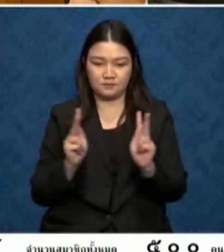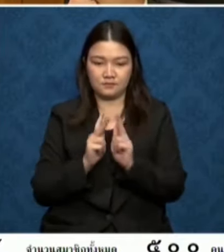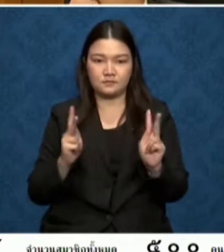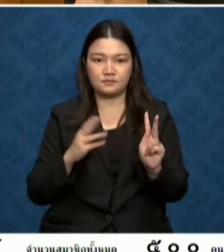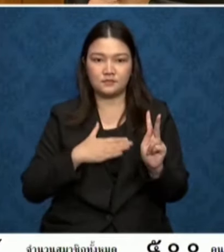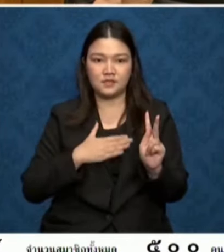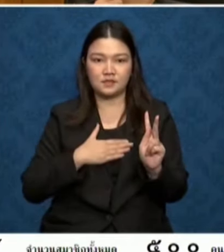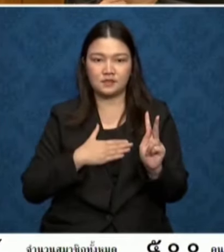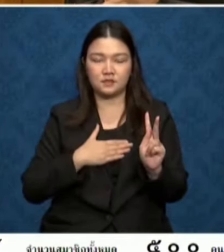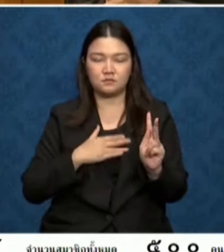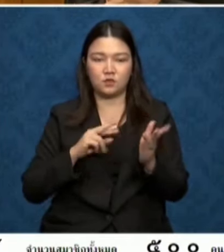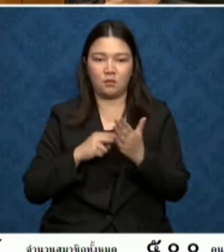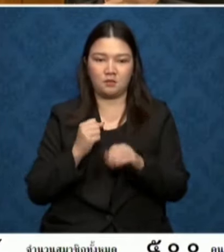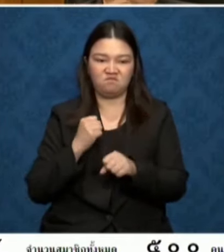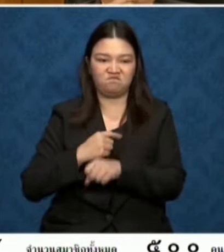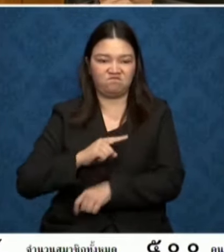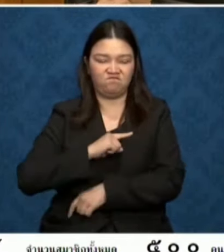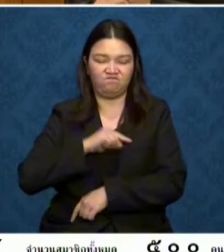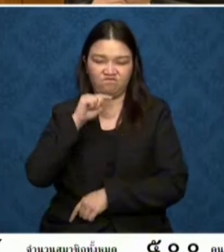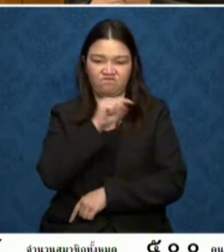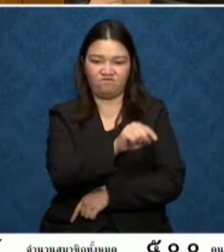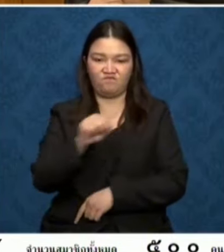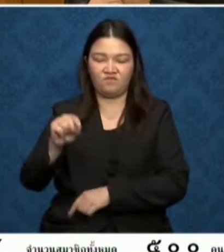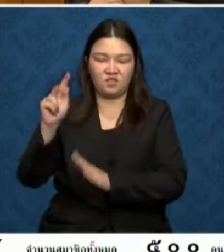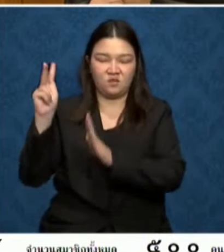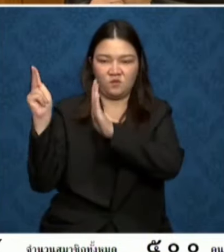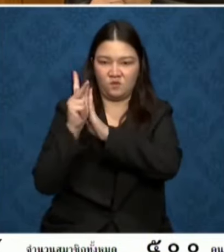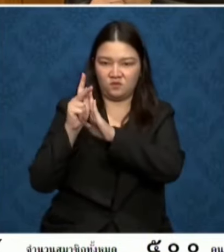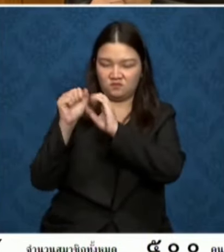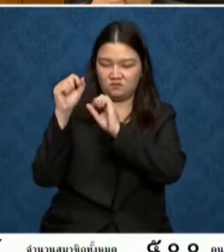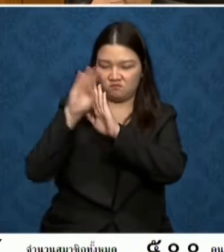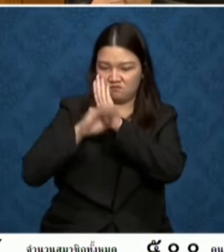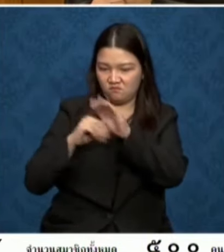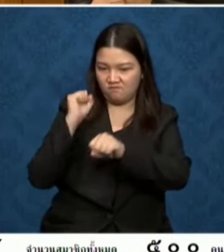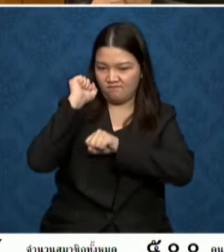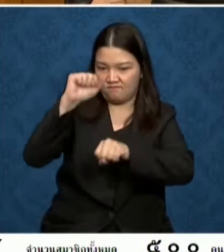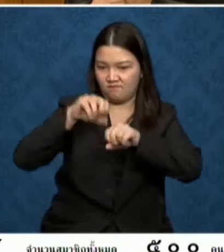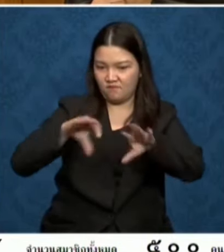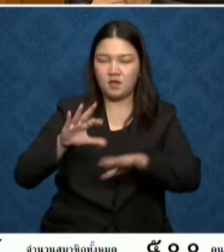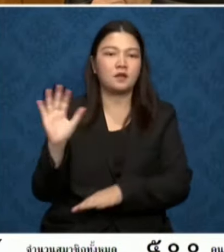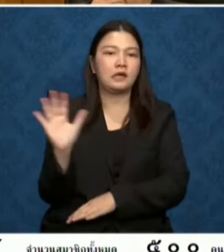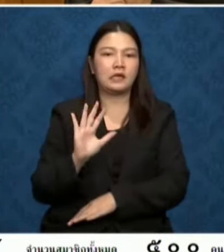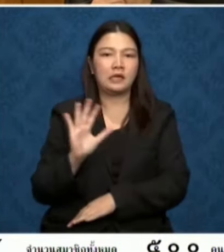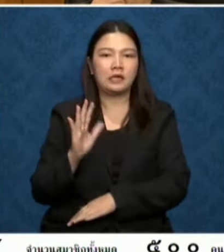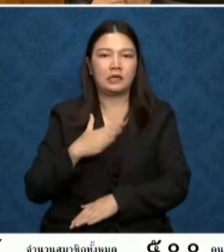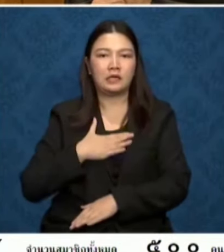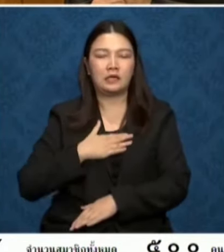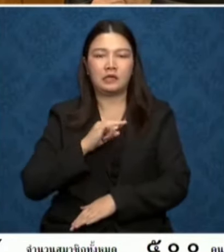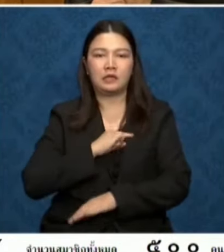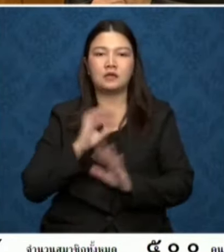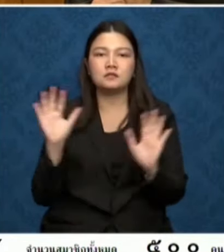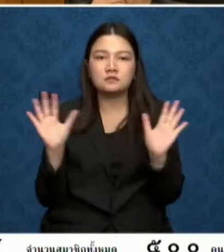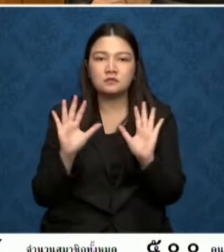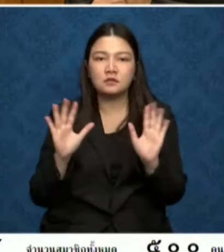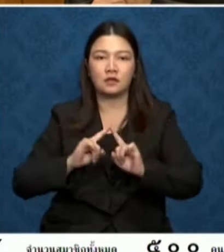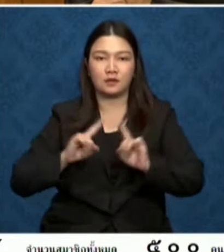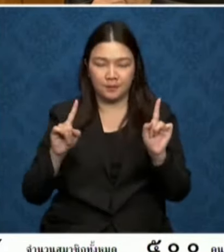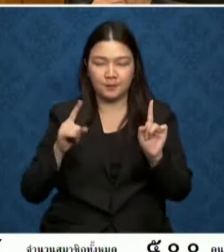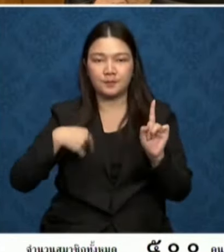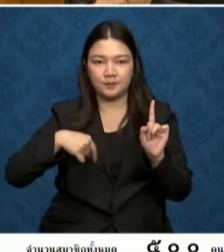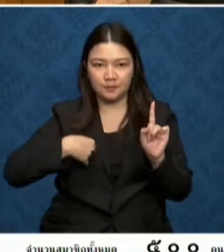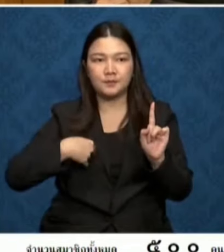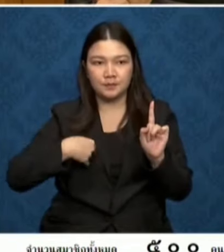ไม่ได้มีอำนาจนะครับไปออกหลักเกณฑ์ต่างๆเหล่านี้แต่ทั้งหมดเนี่ยมันก็มีข้อซักถามแล้วเ